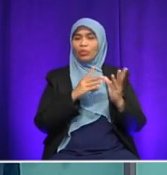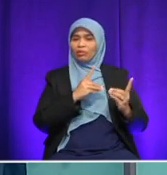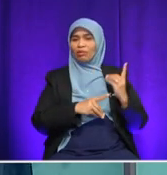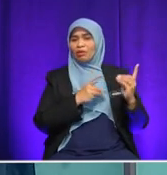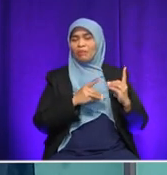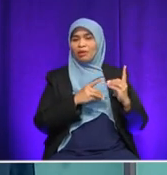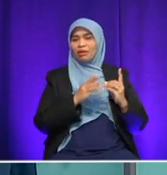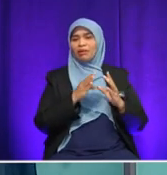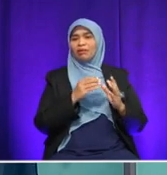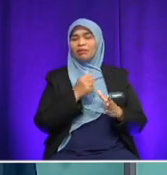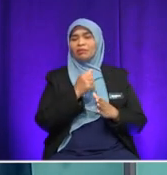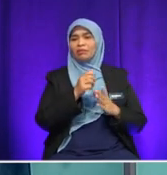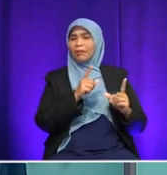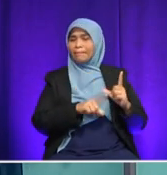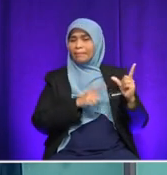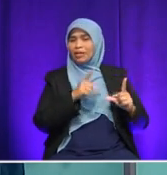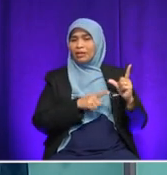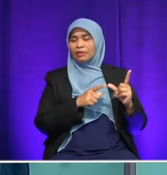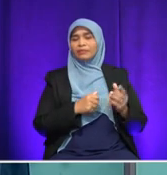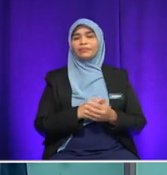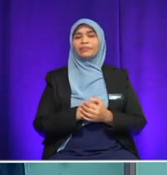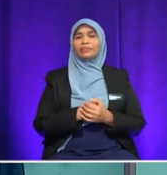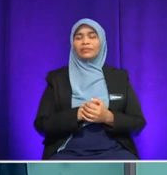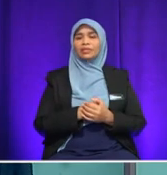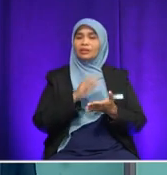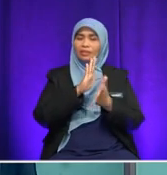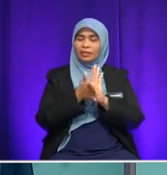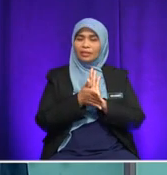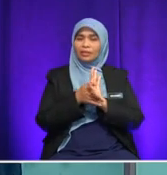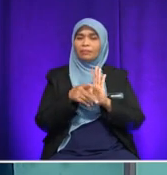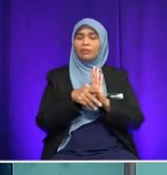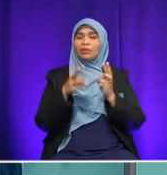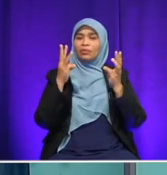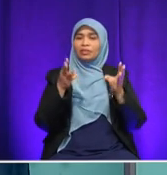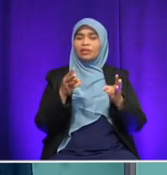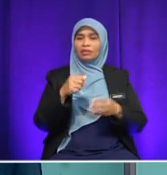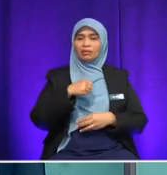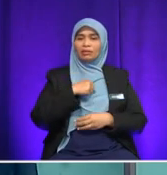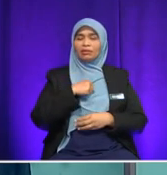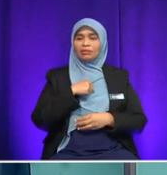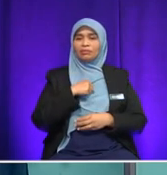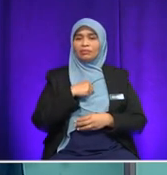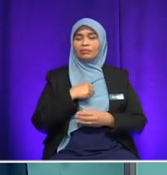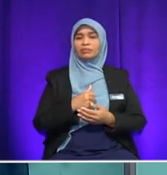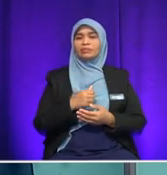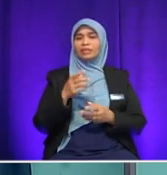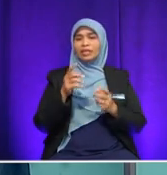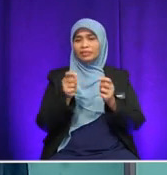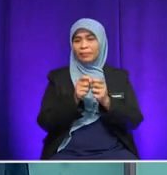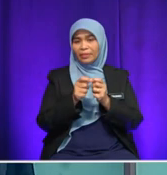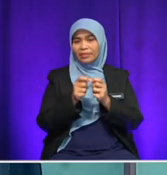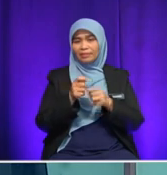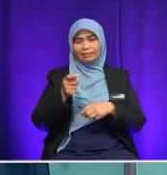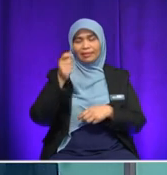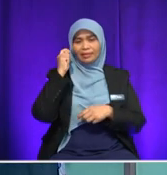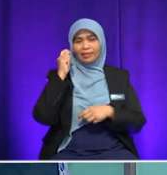pelakon. Tapi kalau dalam karya kita panggil watak. Okey, jadi perwatakan aku tu yang setelah yang seperti yang telah dinyatakan tadilah, yang